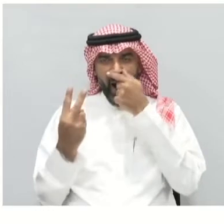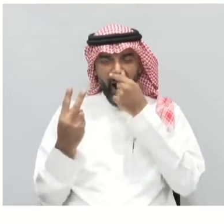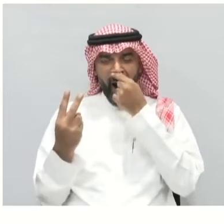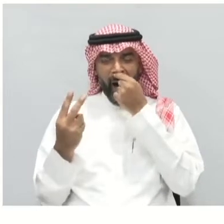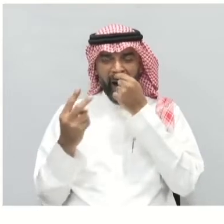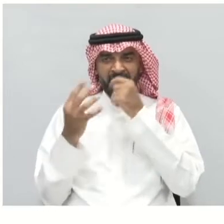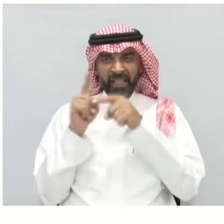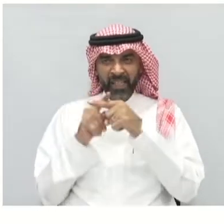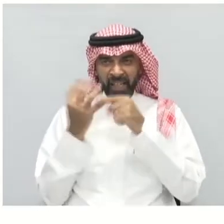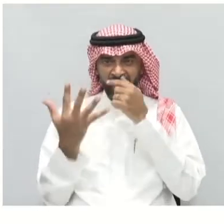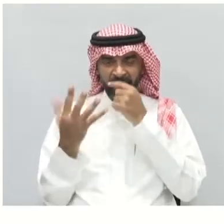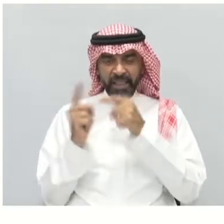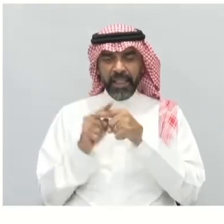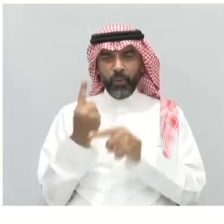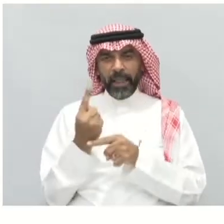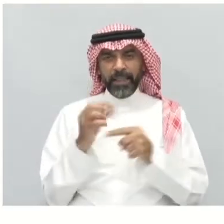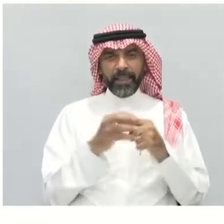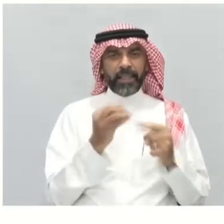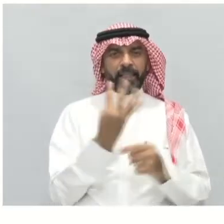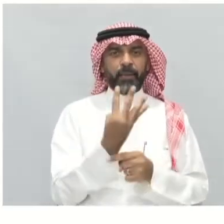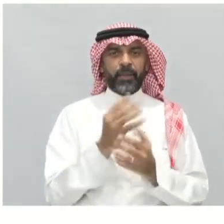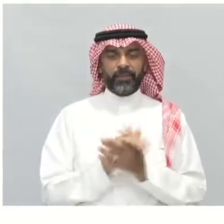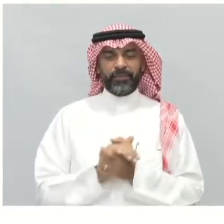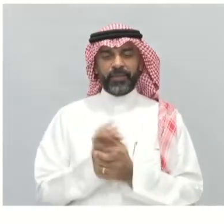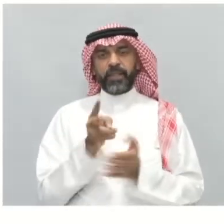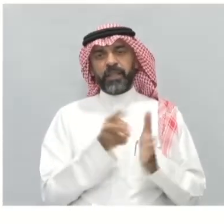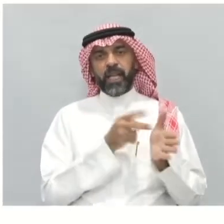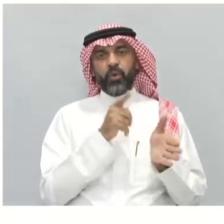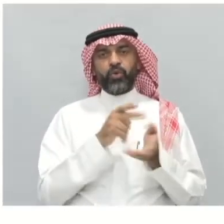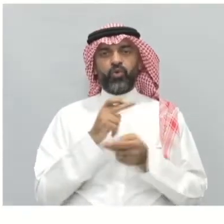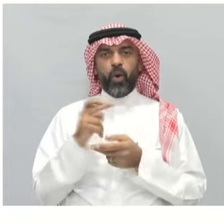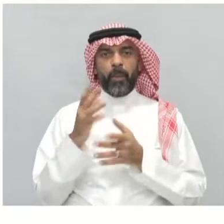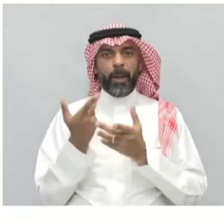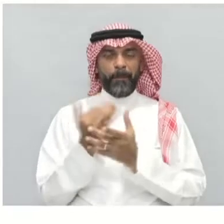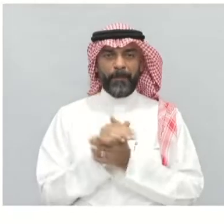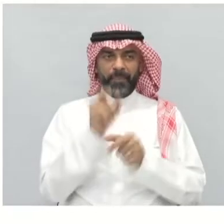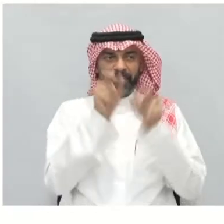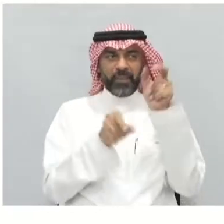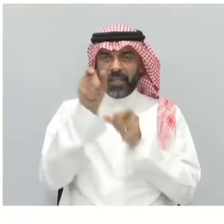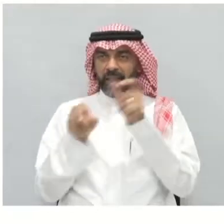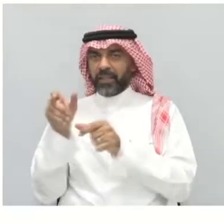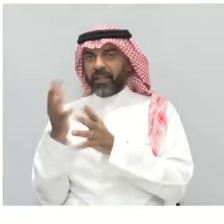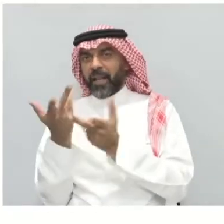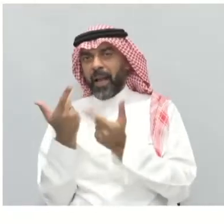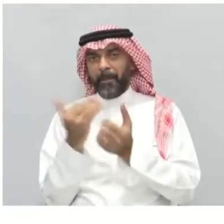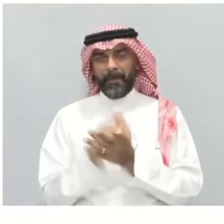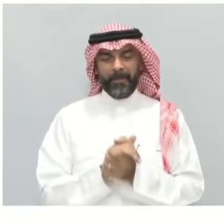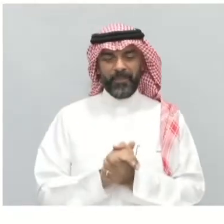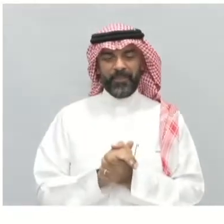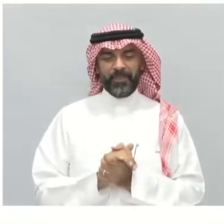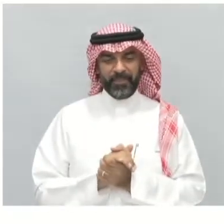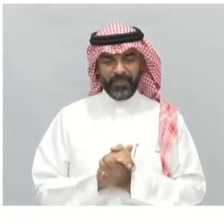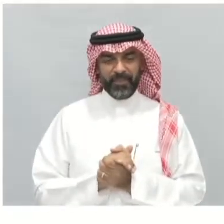زائد خمسه زائد واحد ناقص اربعه لابد ان وجد الناتج ما هو